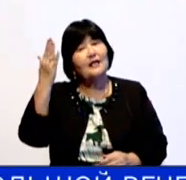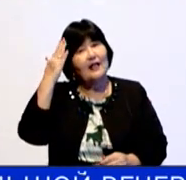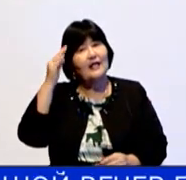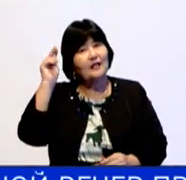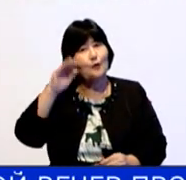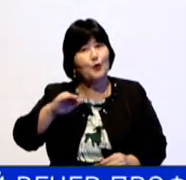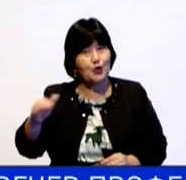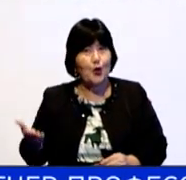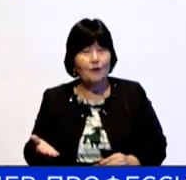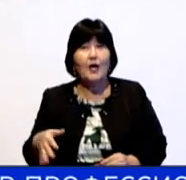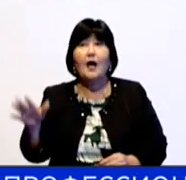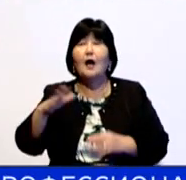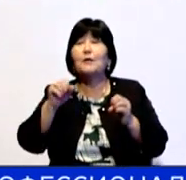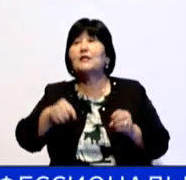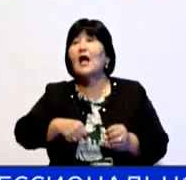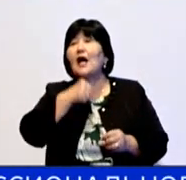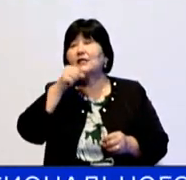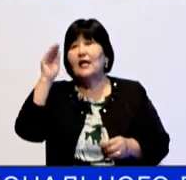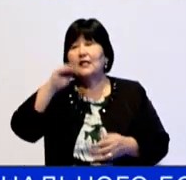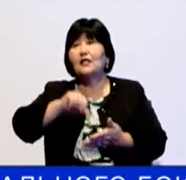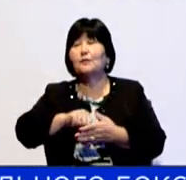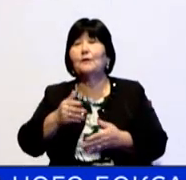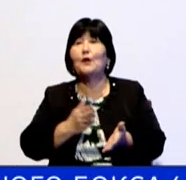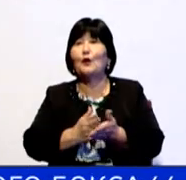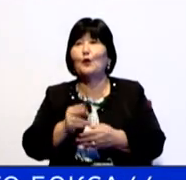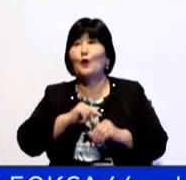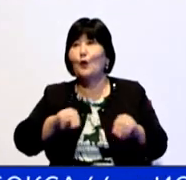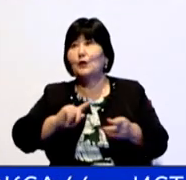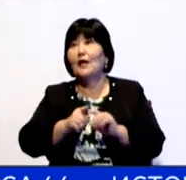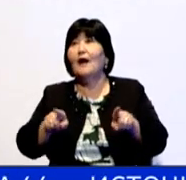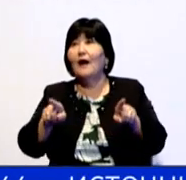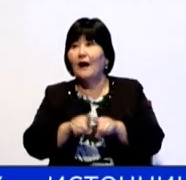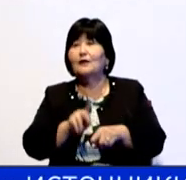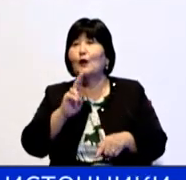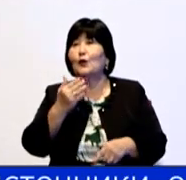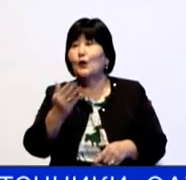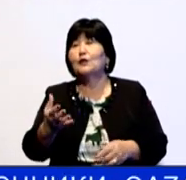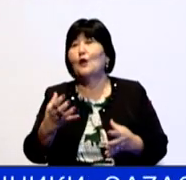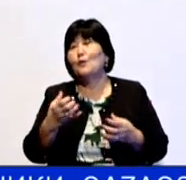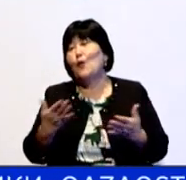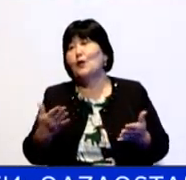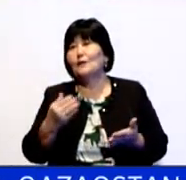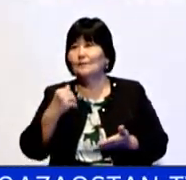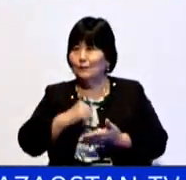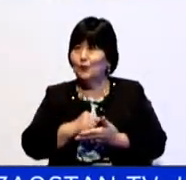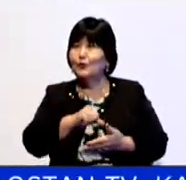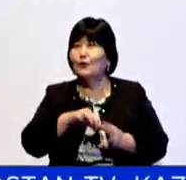учеников. Практически все старшеклассники в этот день побывали в роли учителей. Однозначно, кто-то из них еще более утвердился в своем